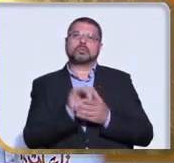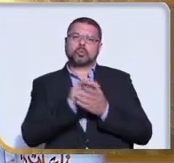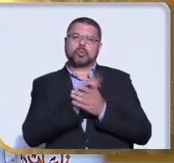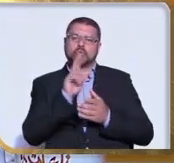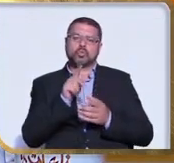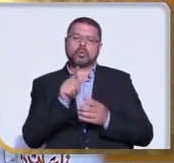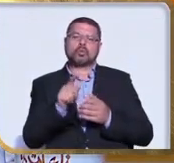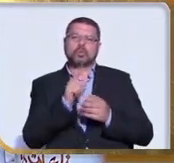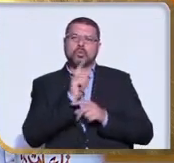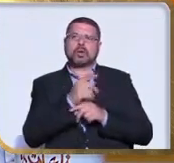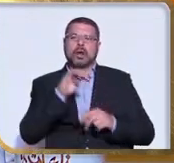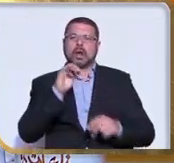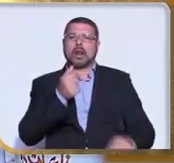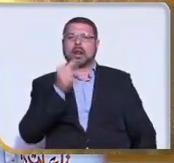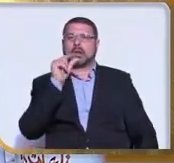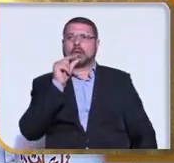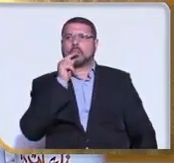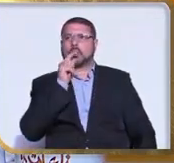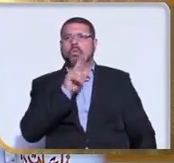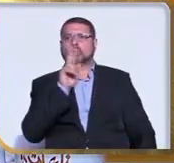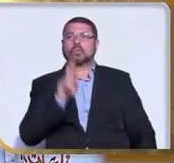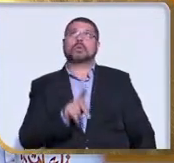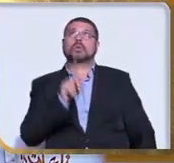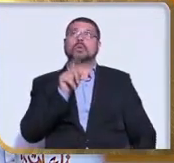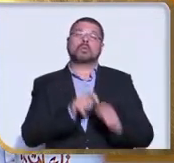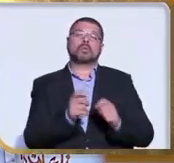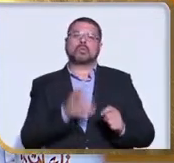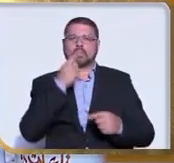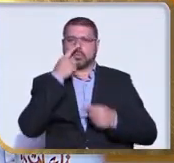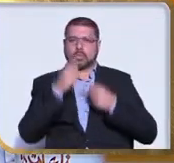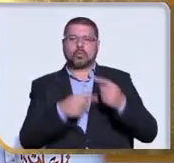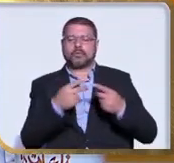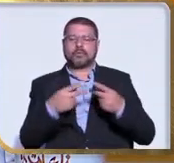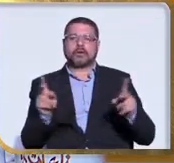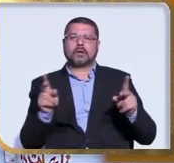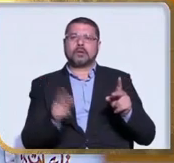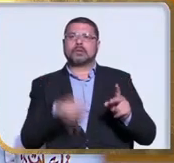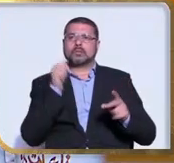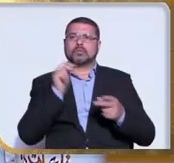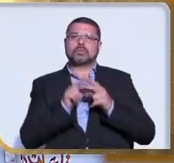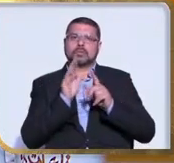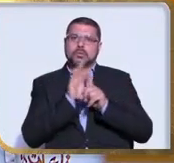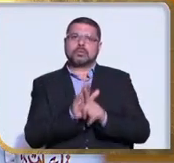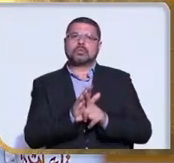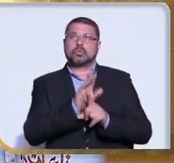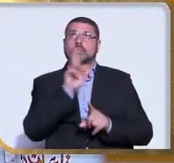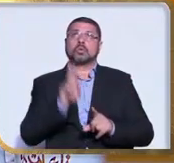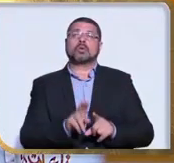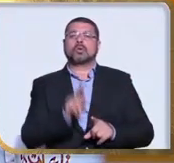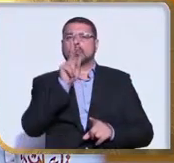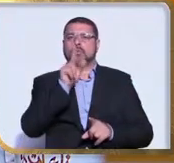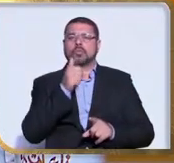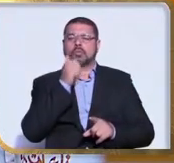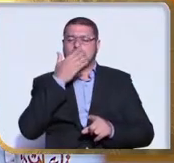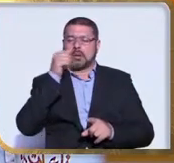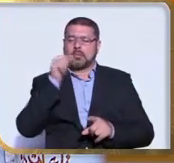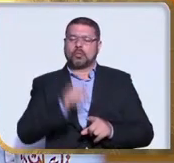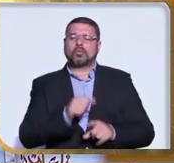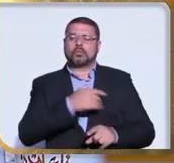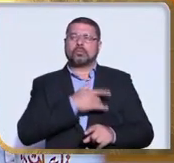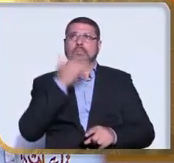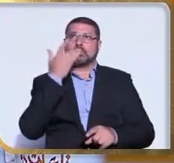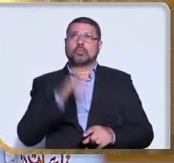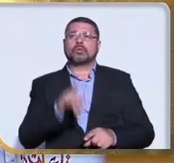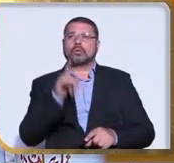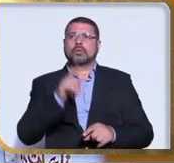يا صاحب السؤال الأستاذ خالد. ونسأل الله سبحانه وتعالى دوام التوفيق والسداد، ونسأله أن نكون من عباده